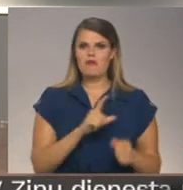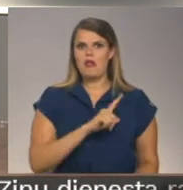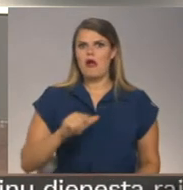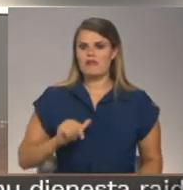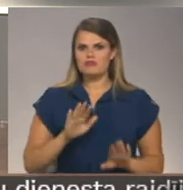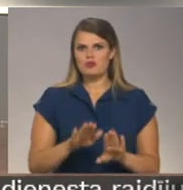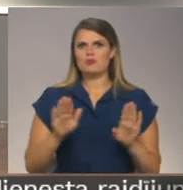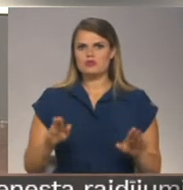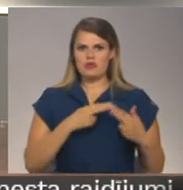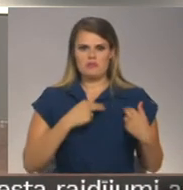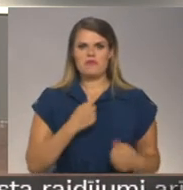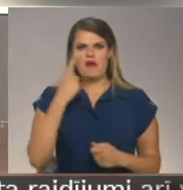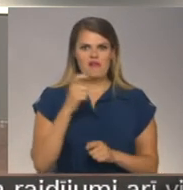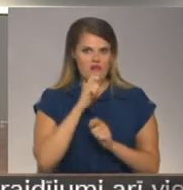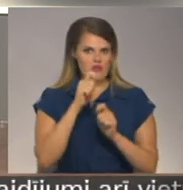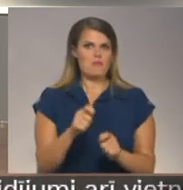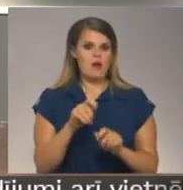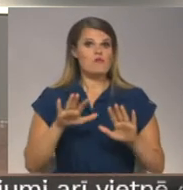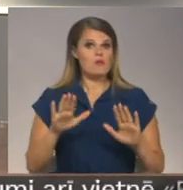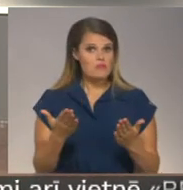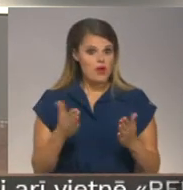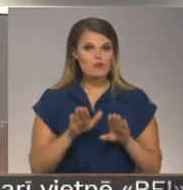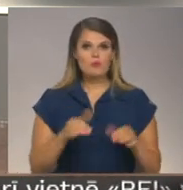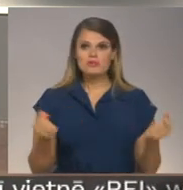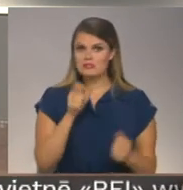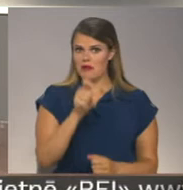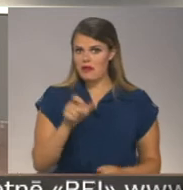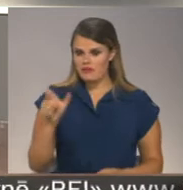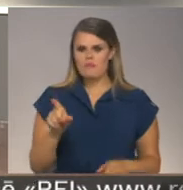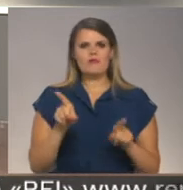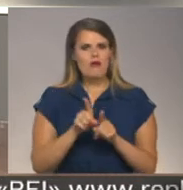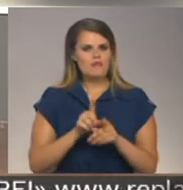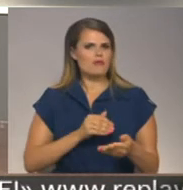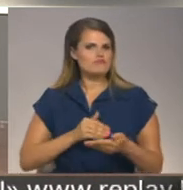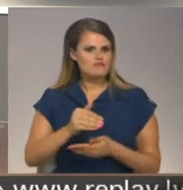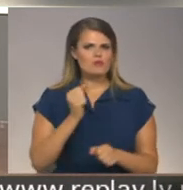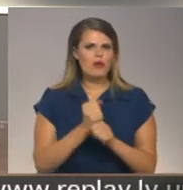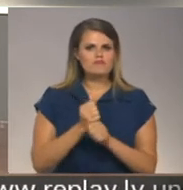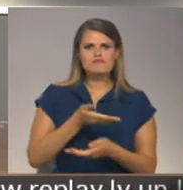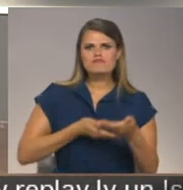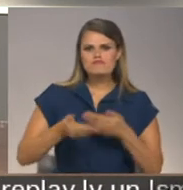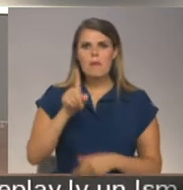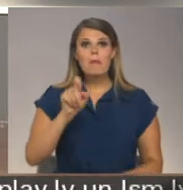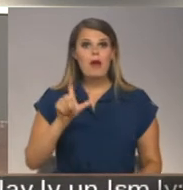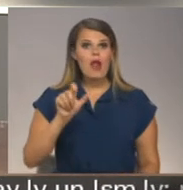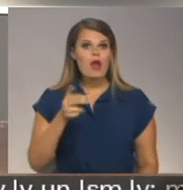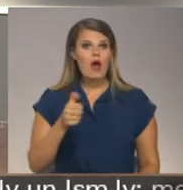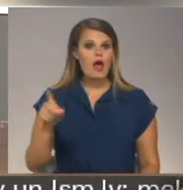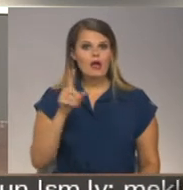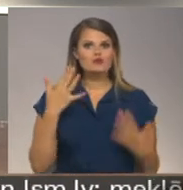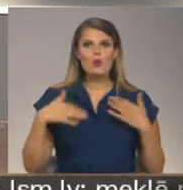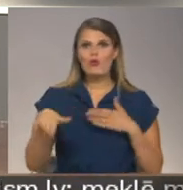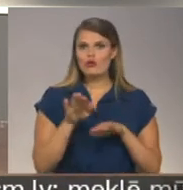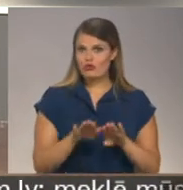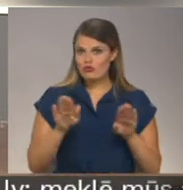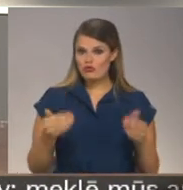Latvijas muzeja biedrības gada balvu. Taču muzeja darbinieki nav apstājušies pie sasniegtā un sadarbībā ar Palangas kurortu